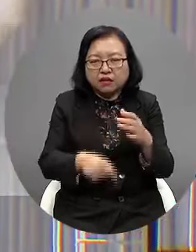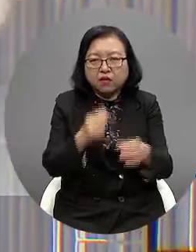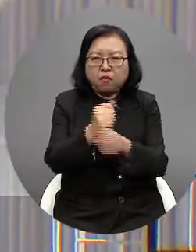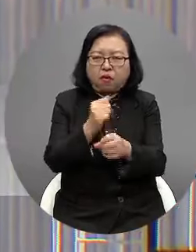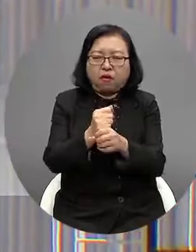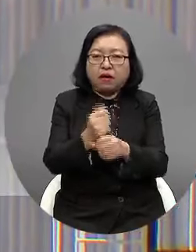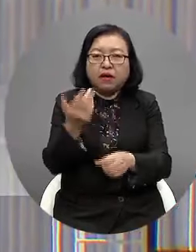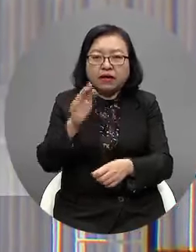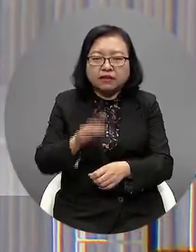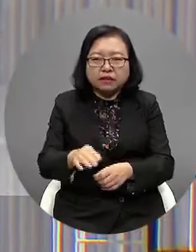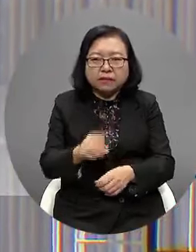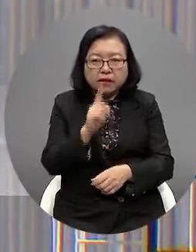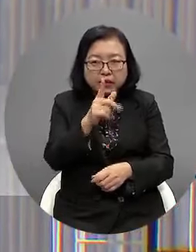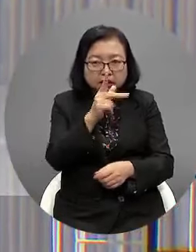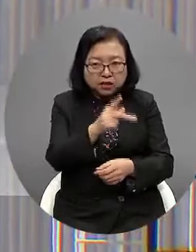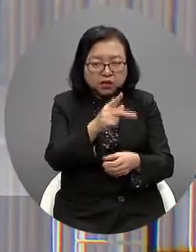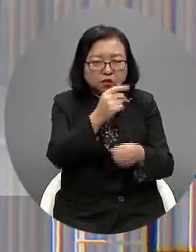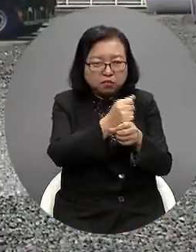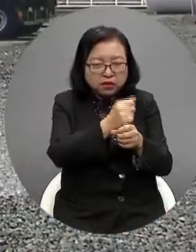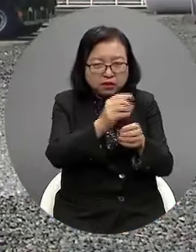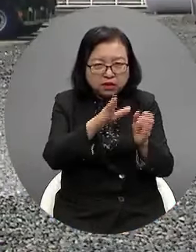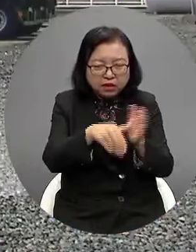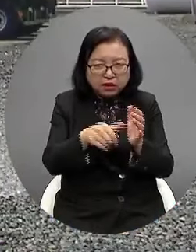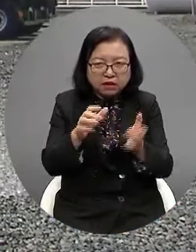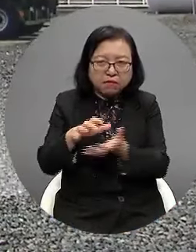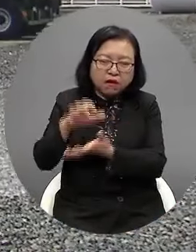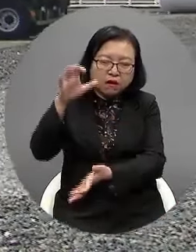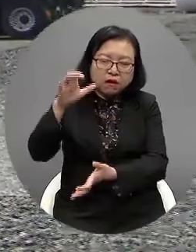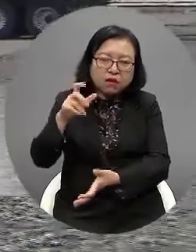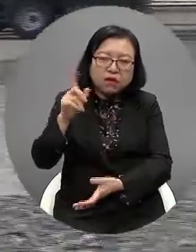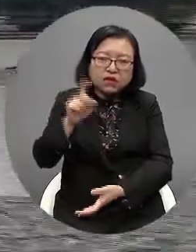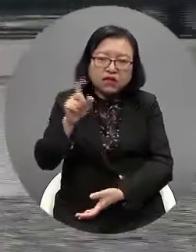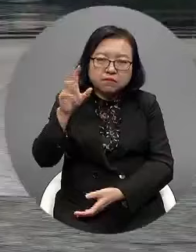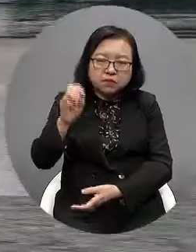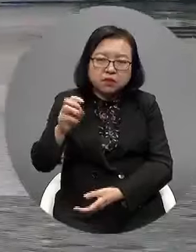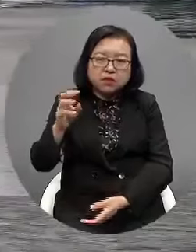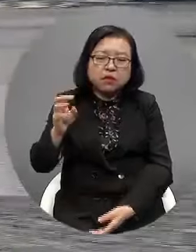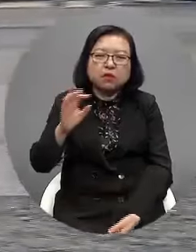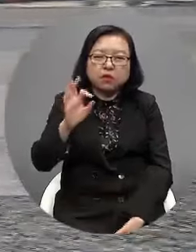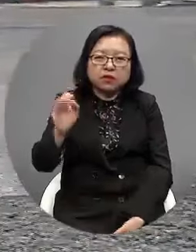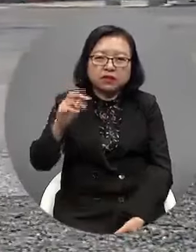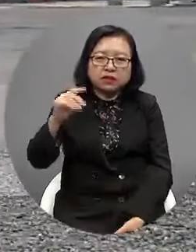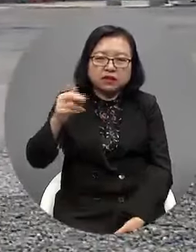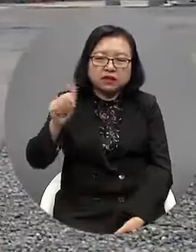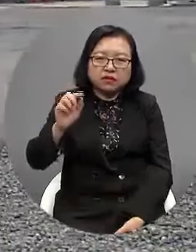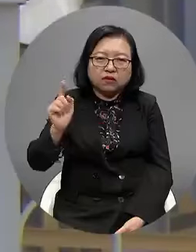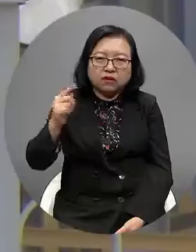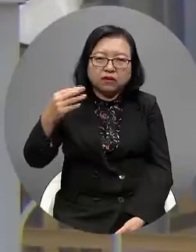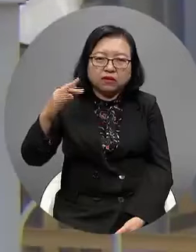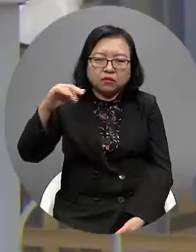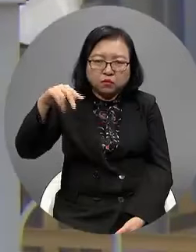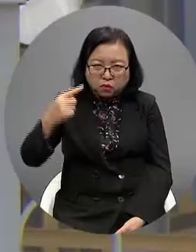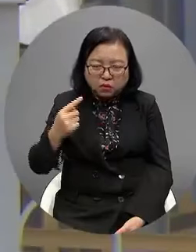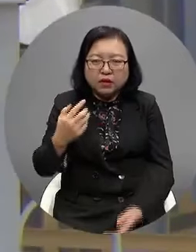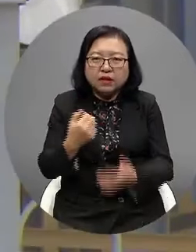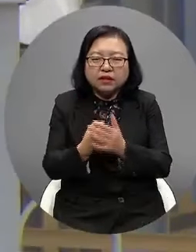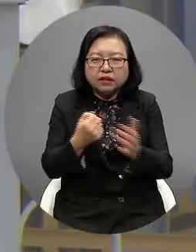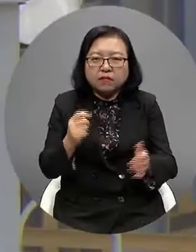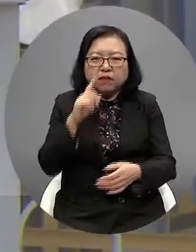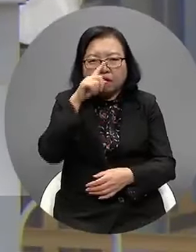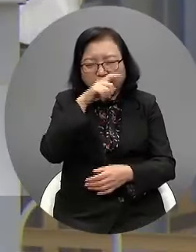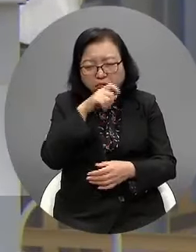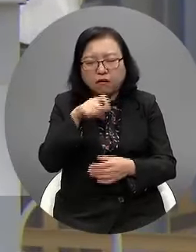과정에서 많게는 이산화탄소 10kg이 발생해 이른바 그레이 수소로 분류됩니다. 원료의 이동도 쉽지